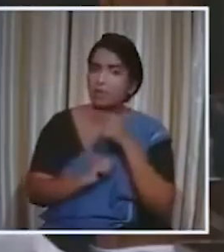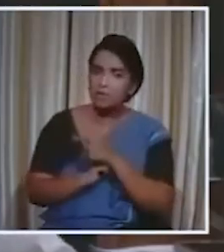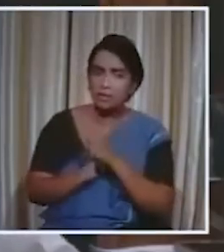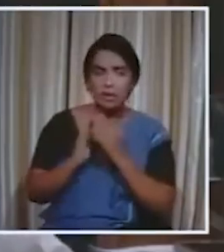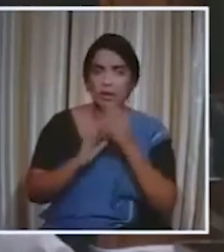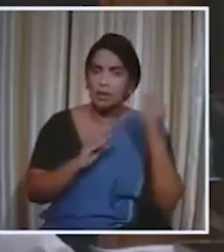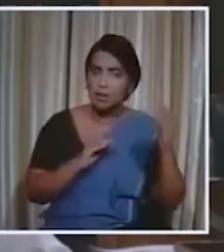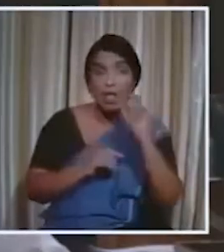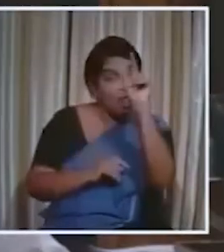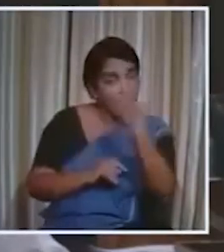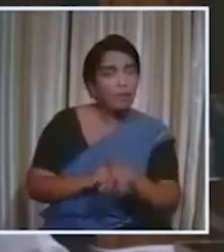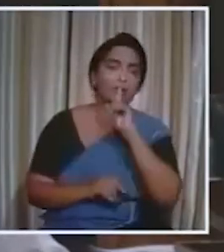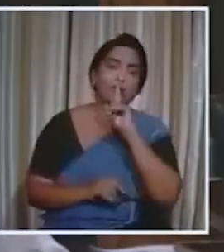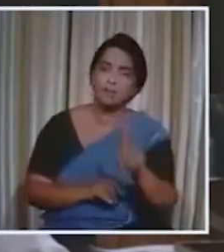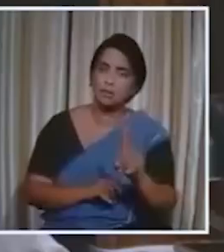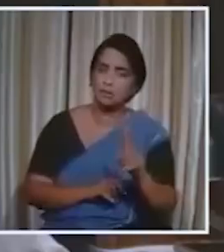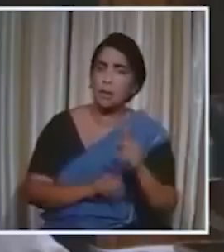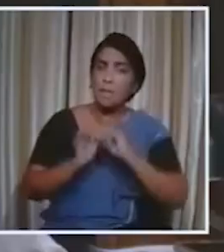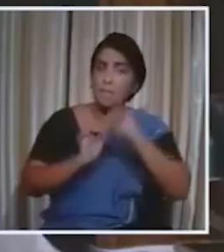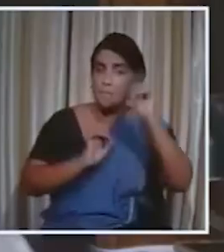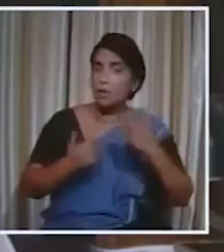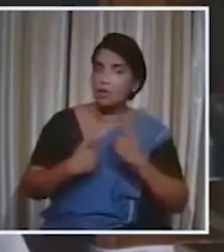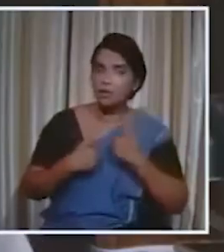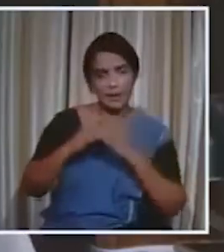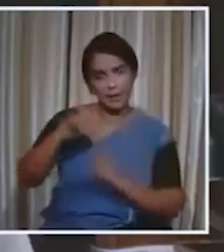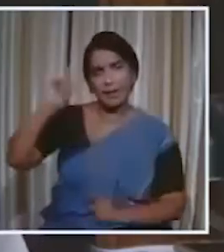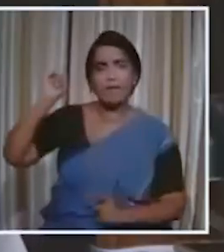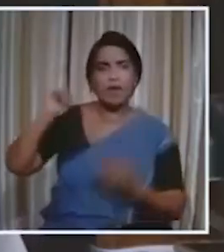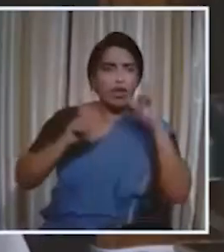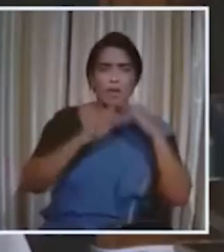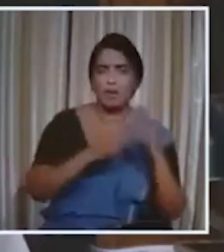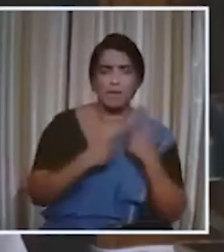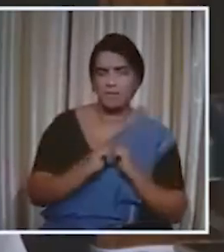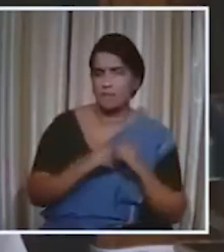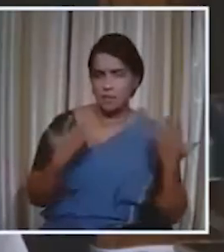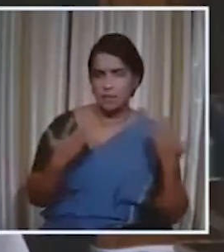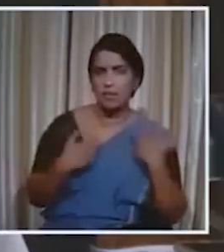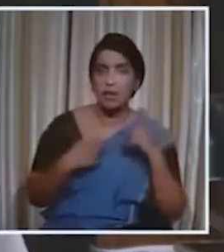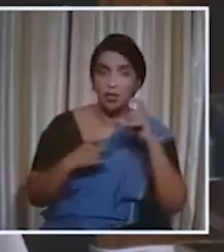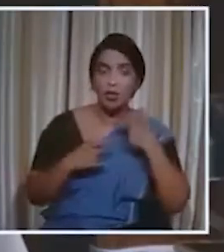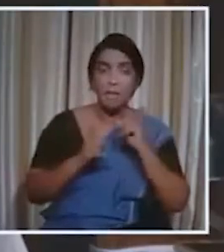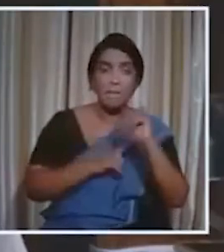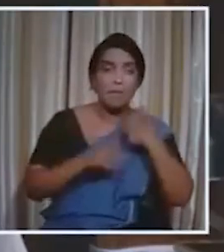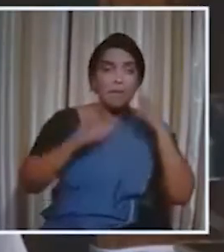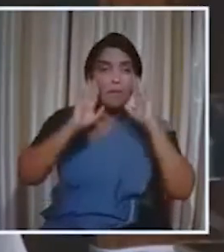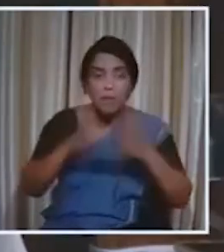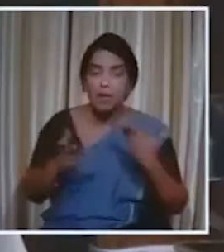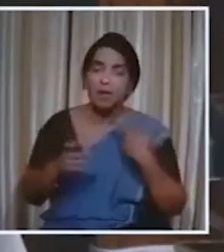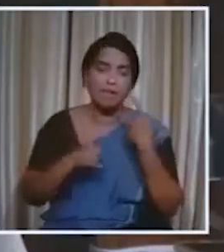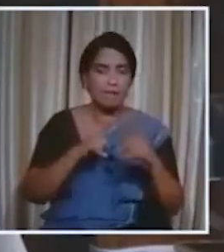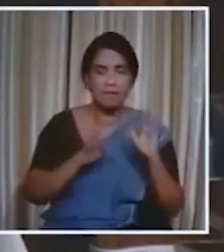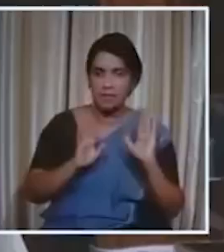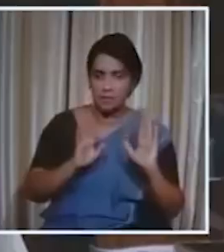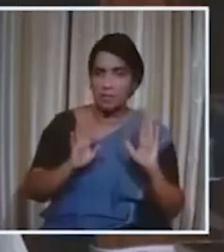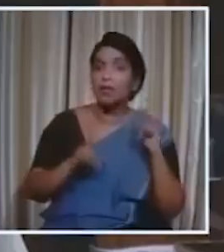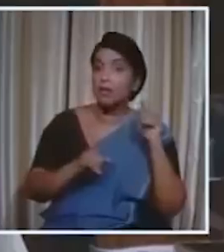දෙනවා නම් එහෙම නම් ගම් නැතුව දාන්න. දැන් මේ මඩ කලපේ මට නම් ගයක් තියෙනවා. මට මේ කොළඹ ගෙදරක් අවශ්‍ය නැහැ. මට කොළඹාම පාර්ලිමේන්තුවම ඉන්න තැනක් නැති එක වෙනම දෙයක්. හැබැයි